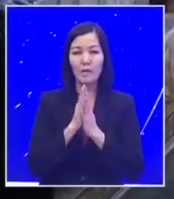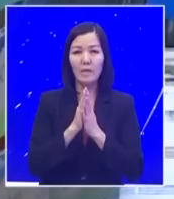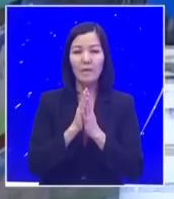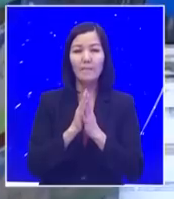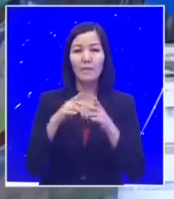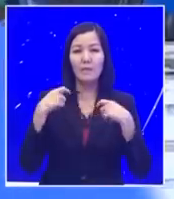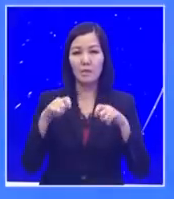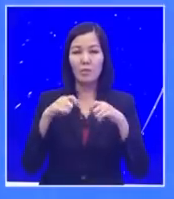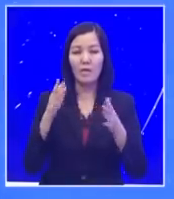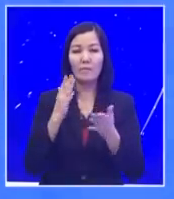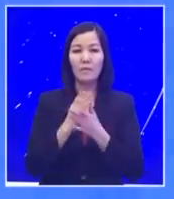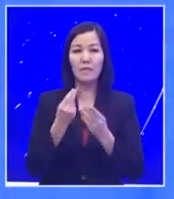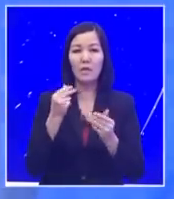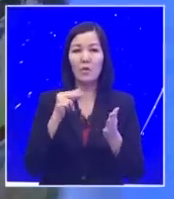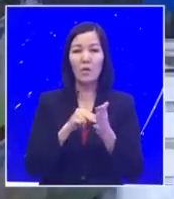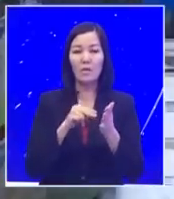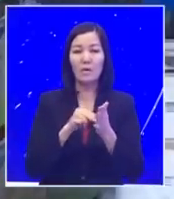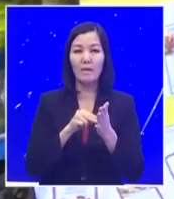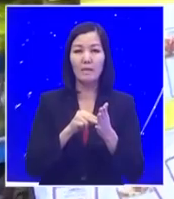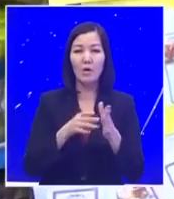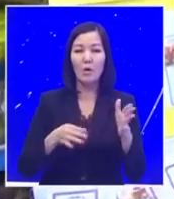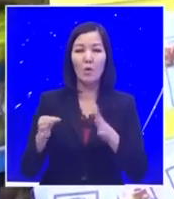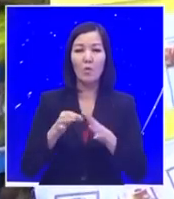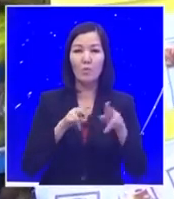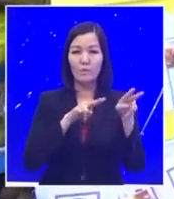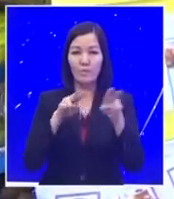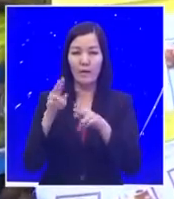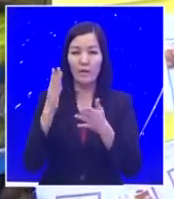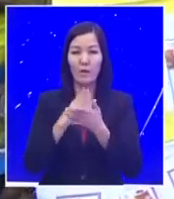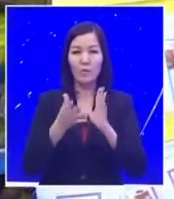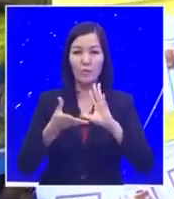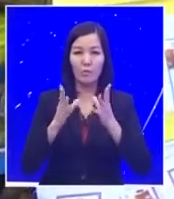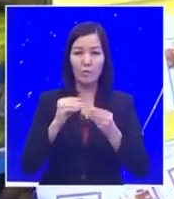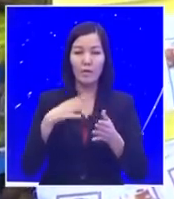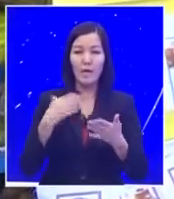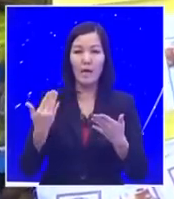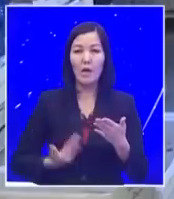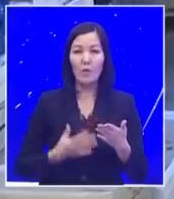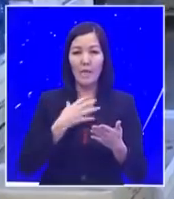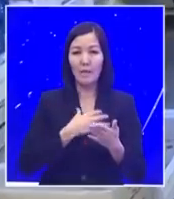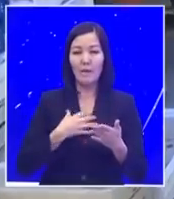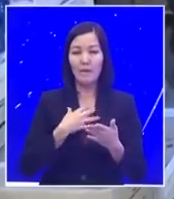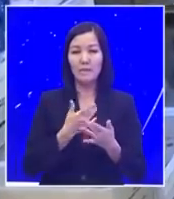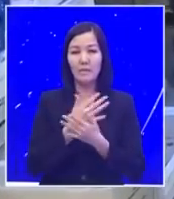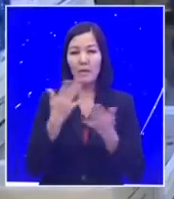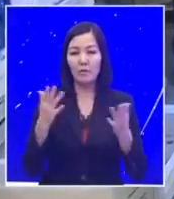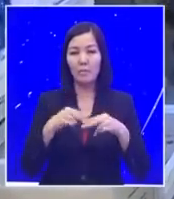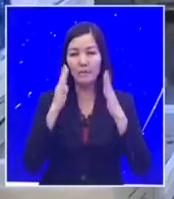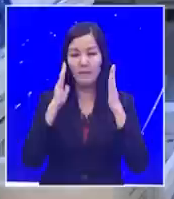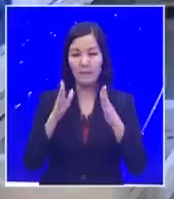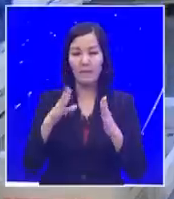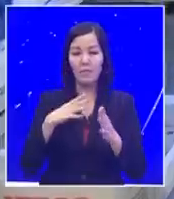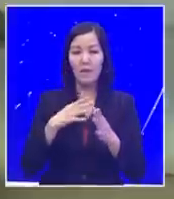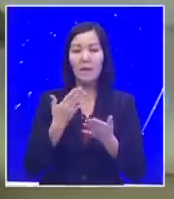саудалап жатыр. Тауар бағасына облыс әкімдігі тарапынан мониторинг жүргізілуде. Әсіресе әлеуметтік маңызы бар өнімдерге баса назар аударылып